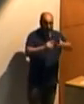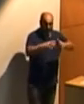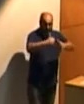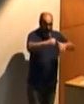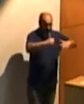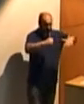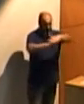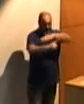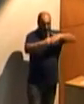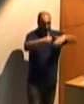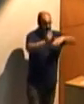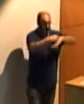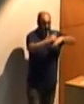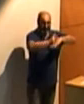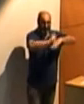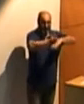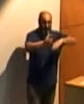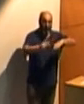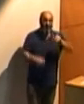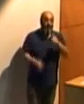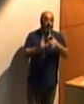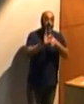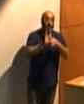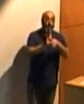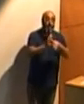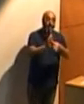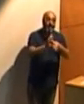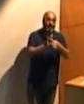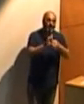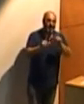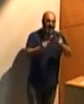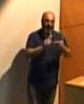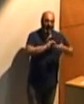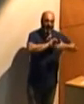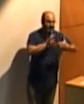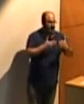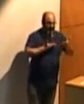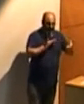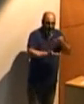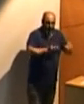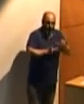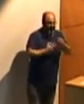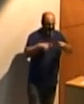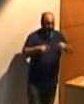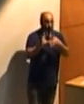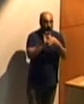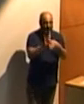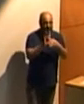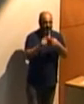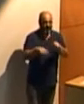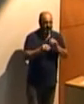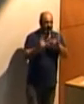environnement or attention relations et non rapport là je vais essayer d'être le plus clair